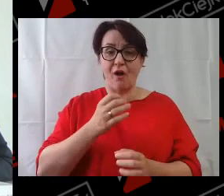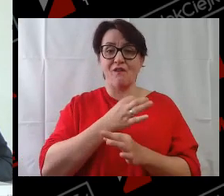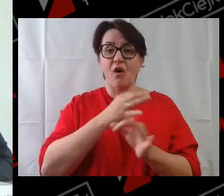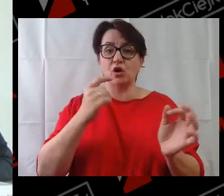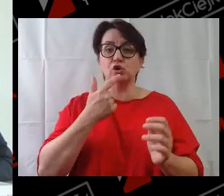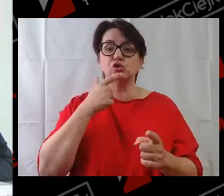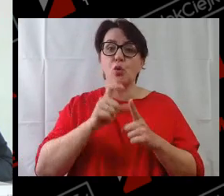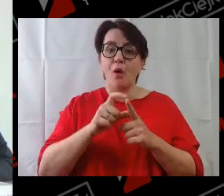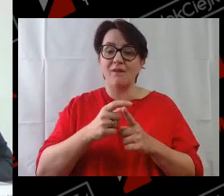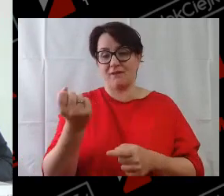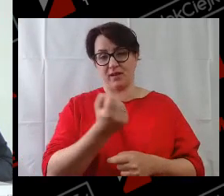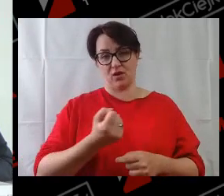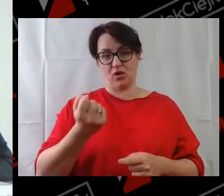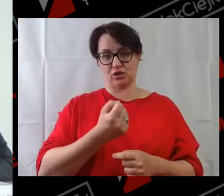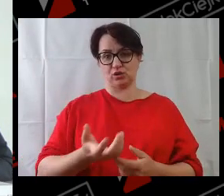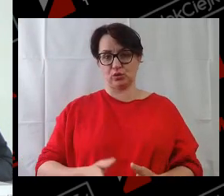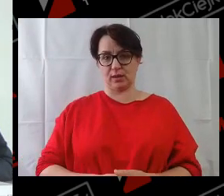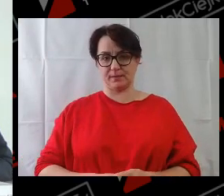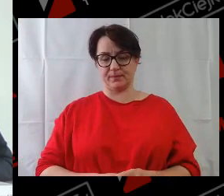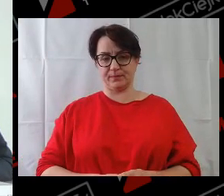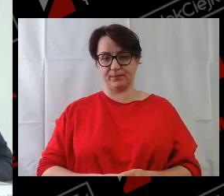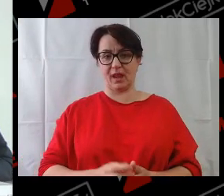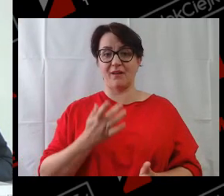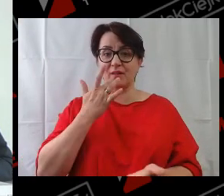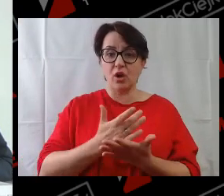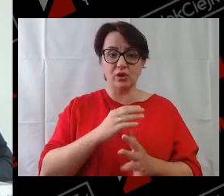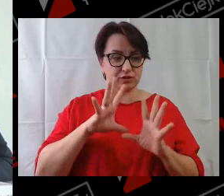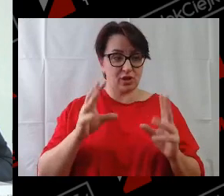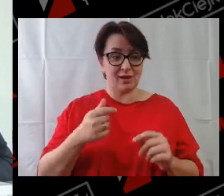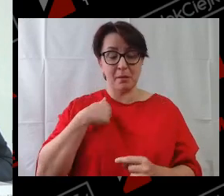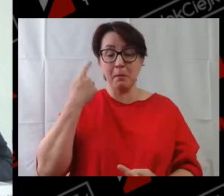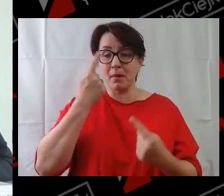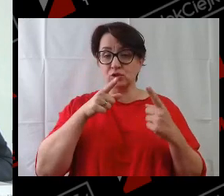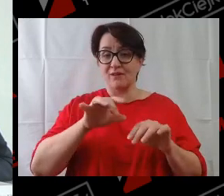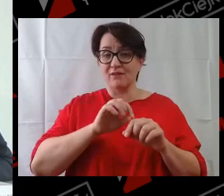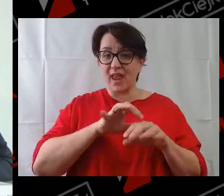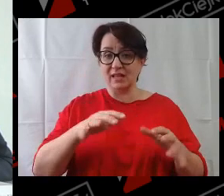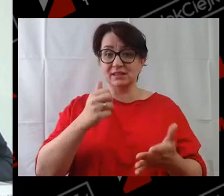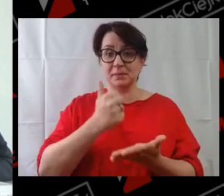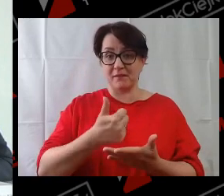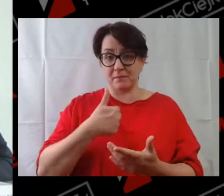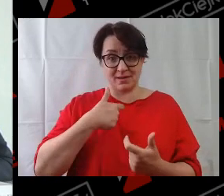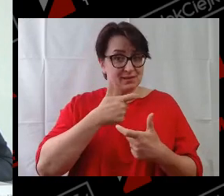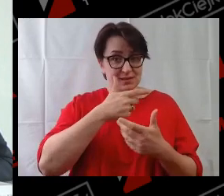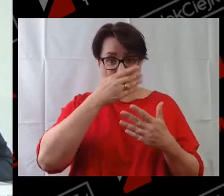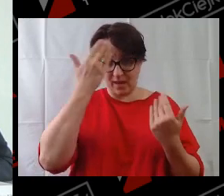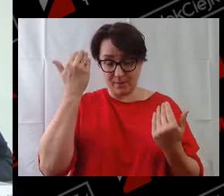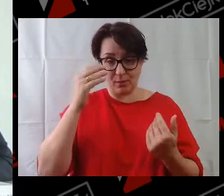Korzystamy i myśląc o tym o tych sprawach nie widzimy